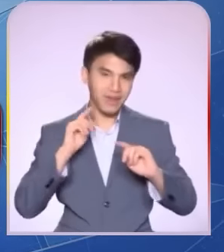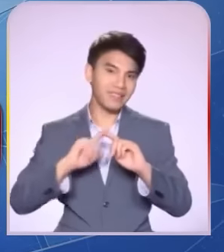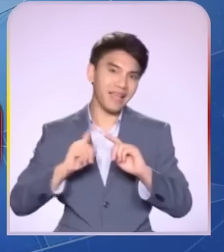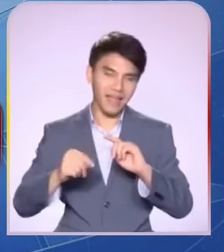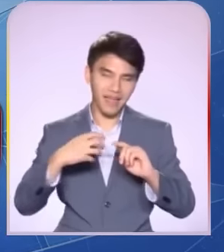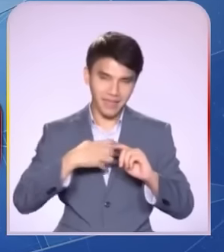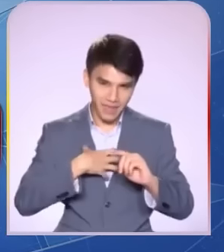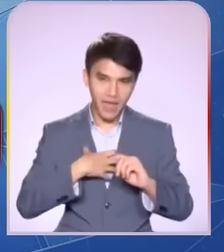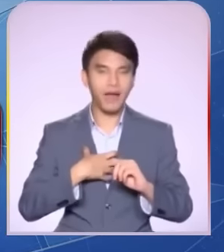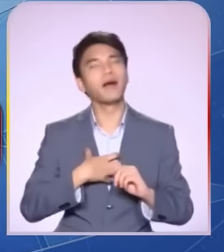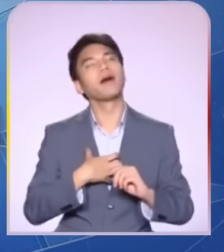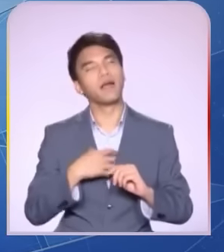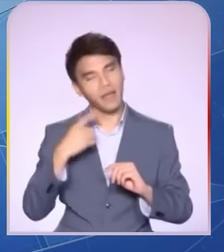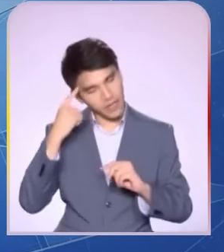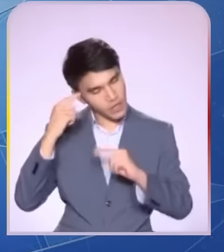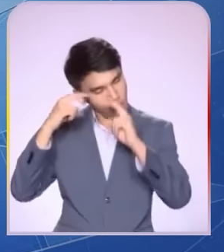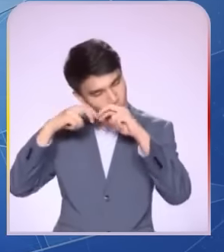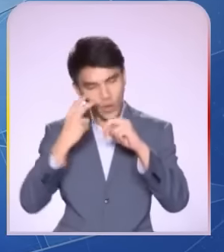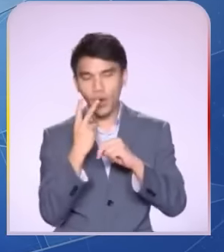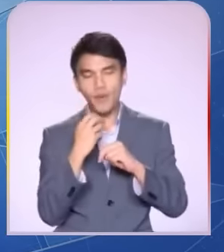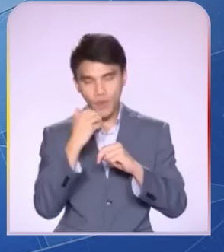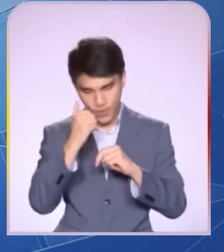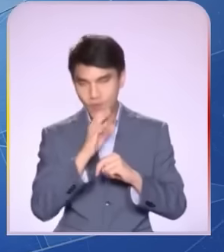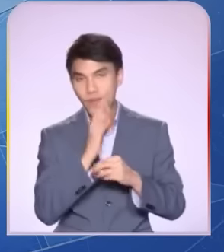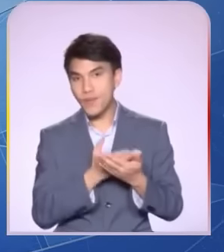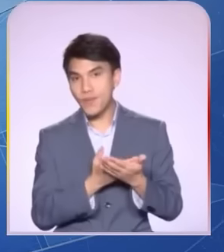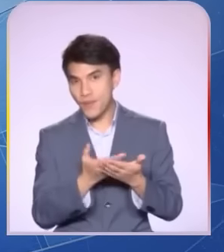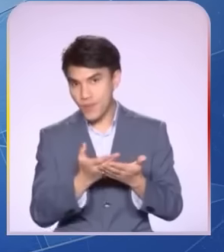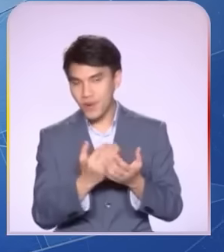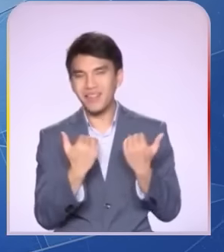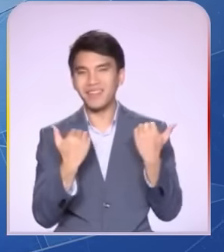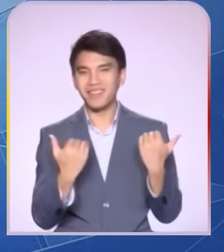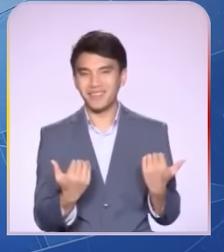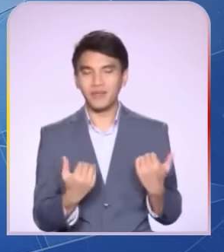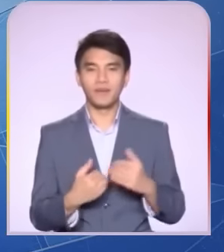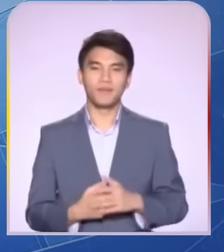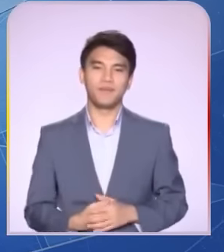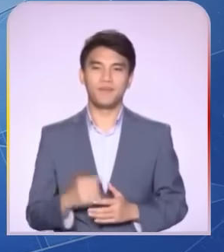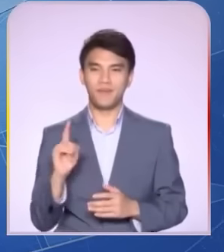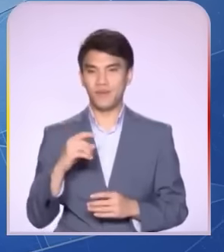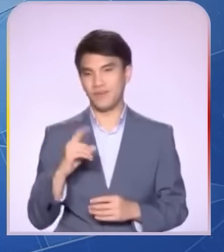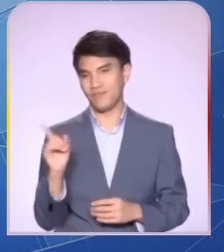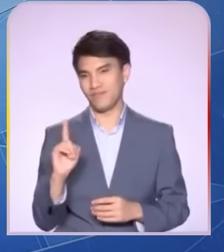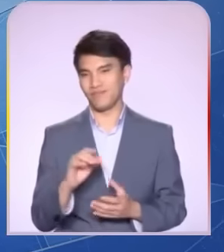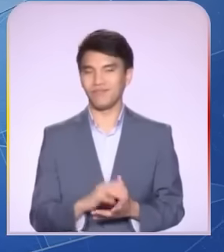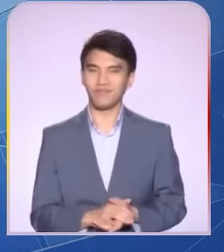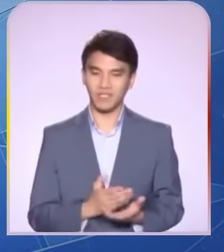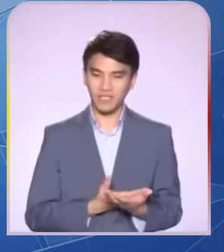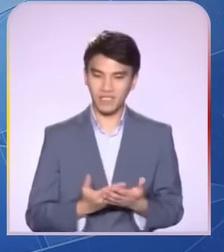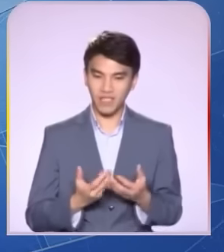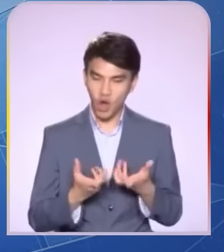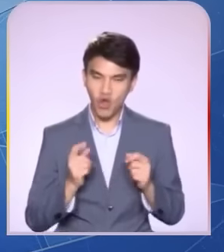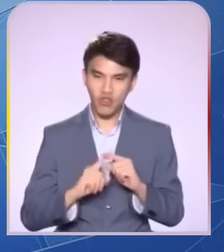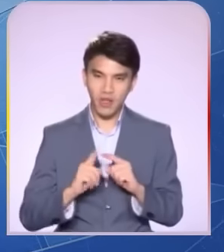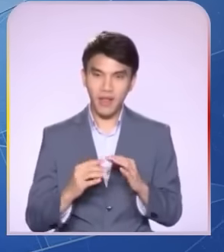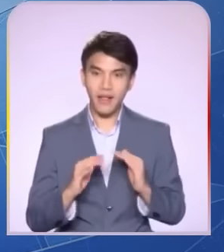ลน์ขอให้ใช้ดุลยพินิจให้มากขึ้นในการจะซื้อช่วงนี้บางทีหลายอย่างหลายคนนะคะก็นะซื้อของออนไ